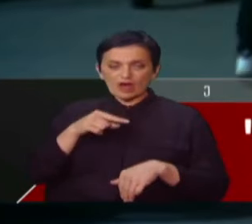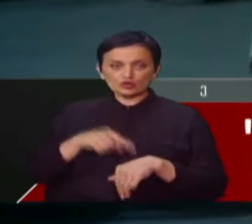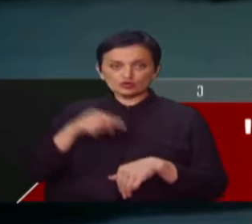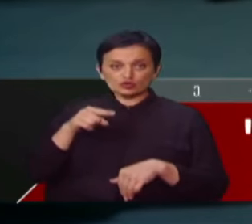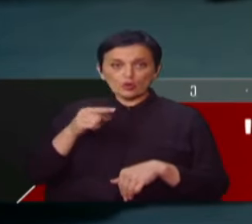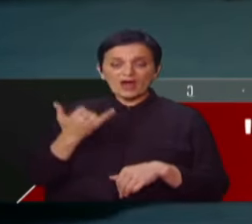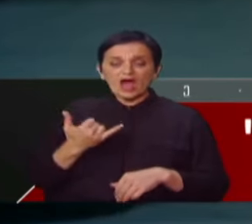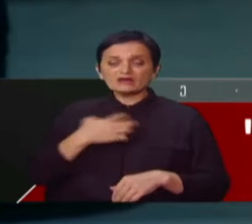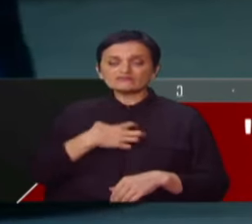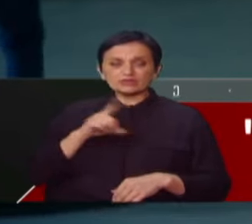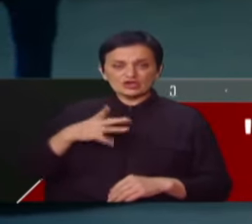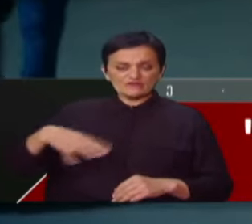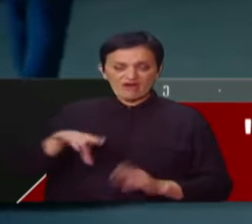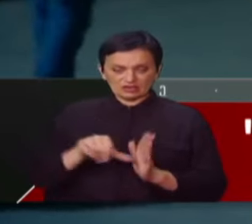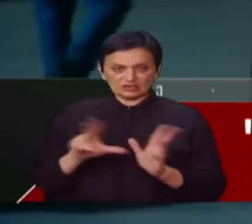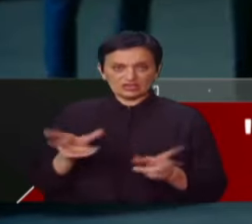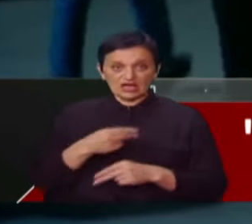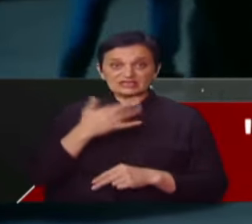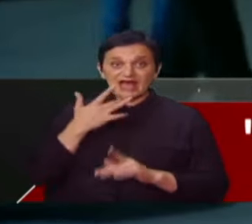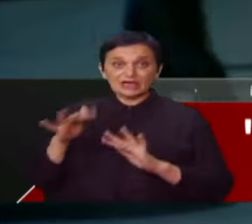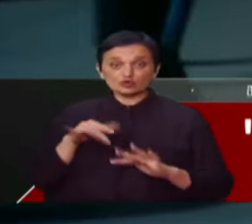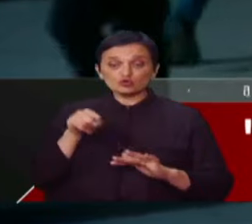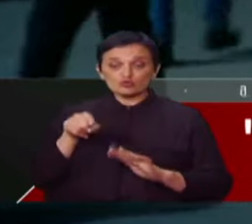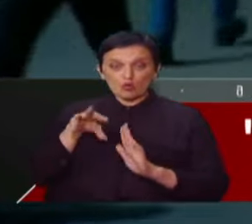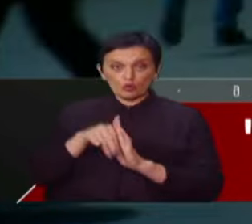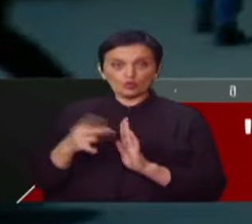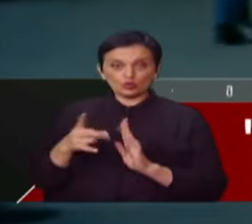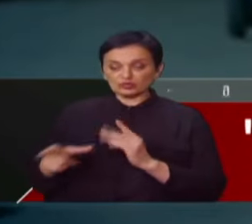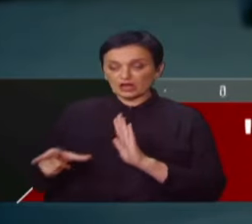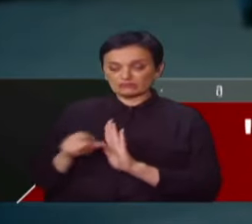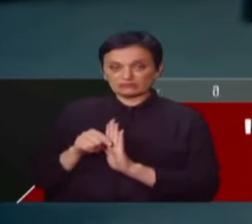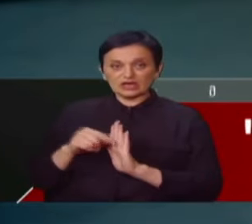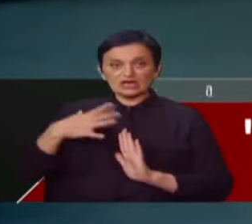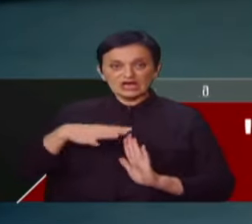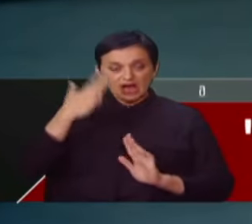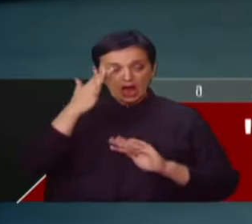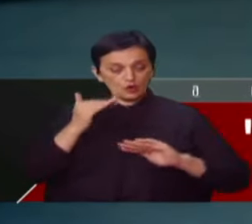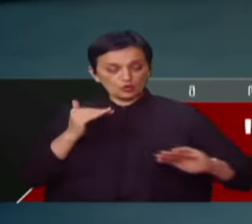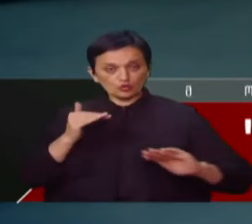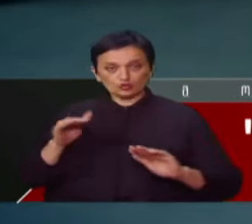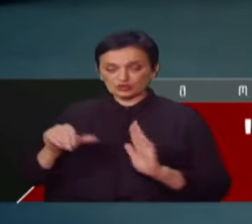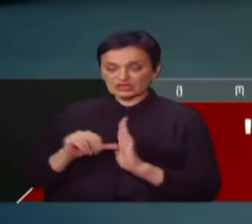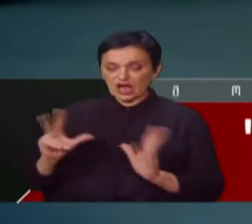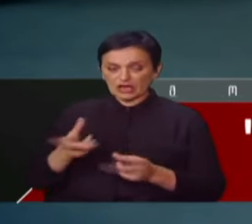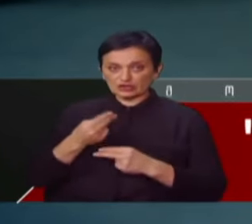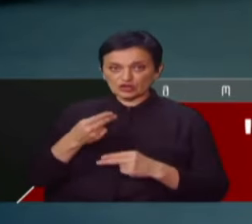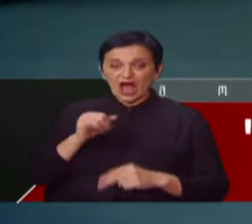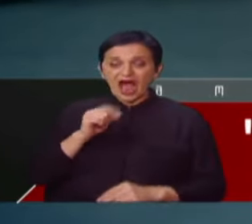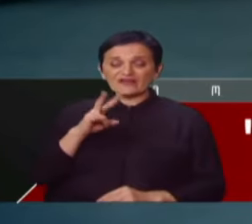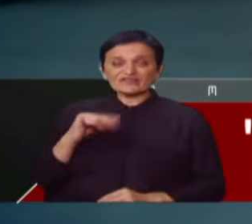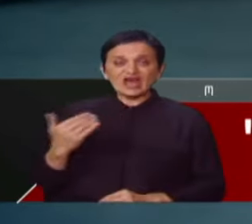ქვეყანა გადასარჩენია და მან სწორედ ნაციონალურ მოძრაობასთან უნდა გადაარჩინოს ახლა ქართული ოცნებისგან ქვეყანა. ეს არმაზ